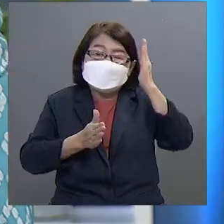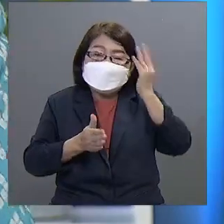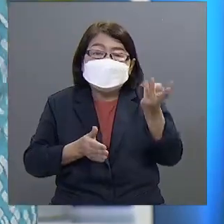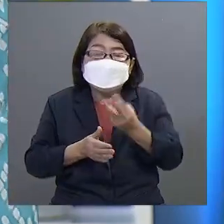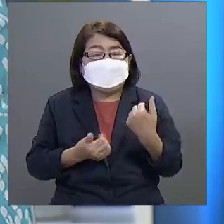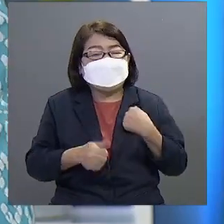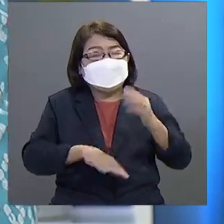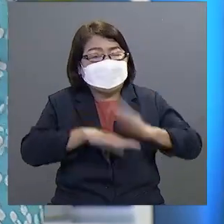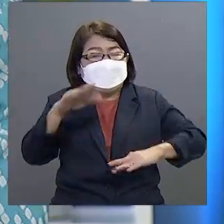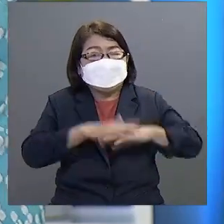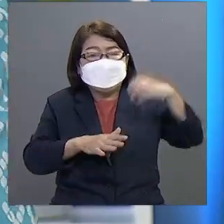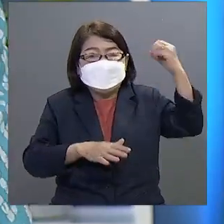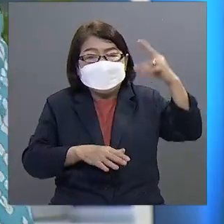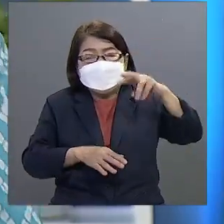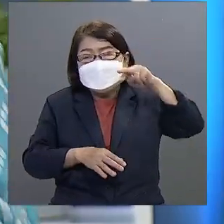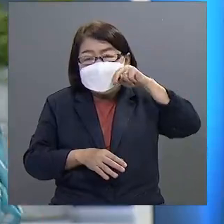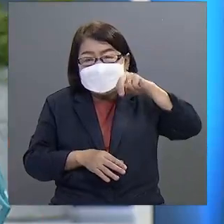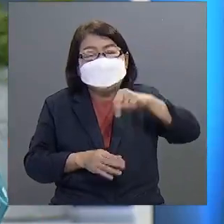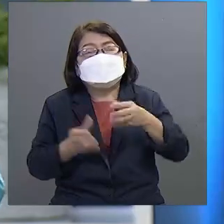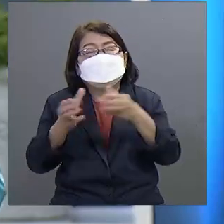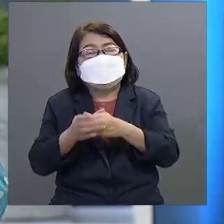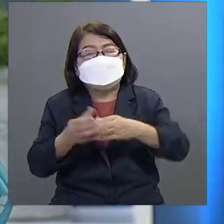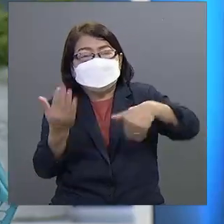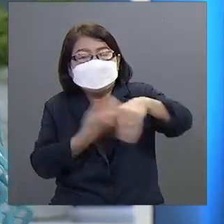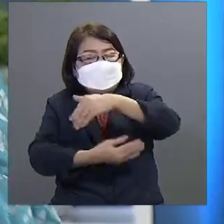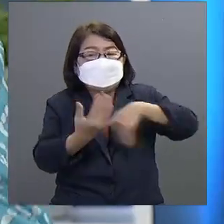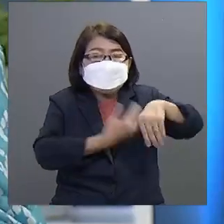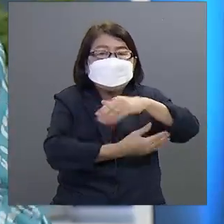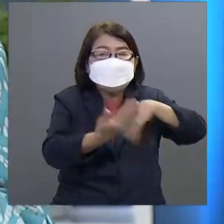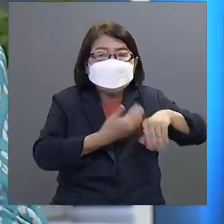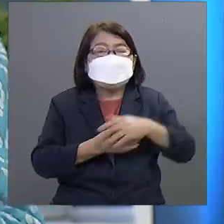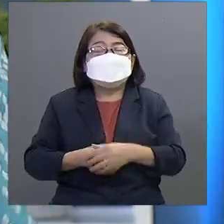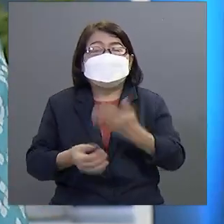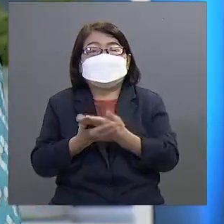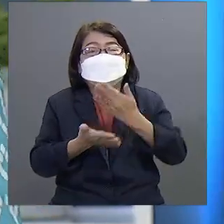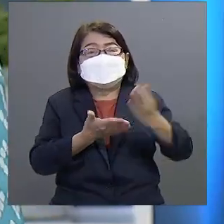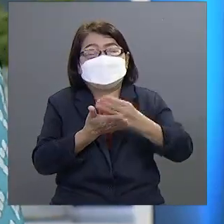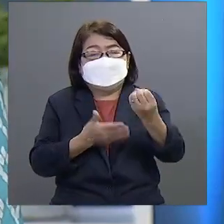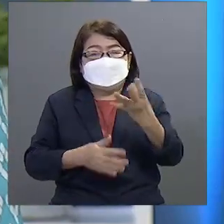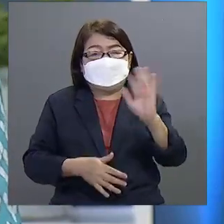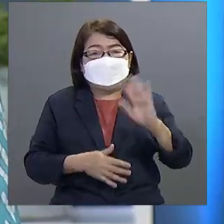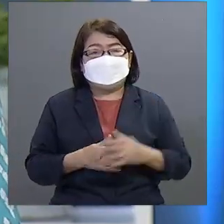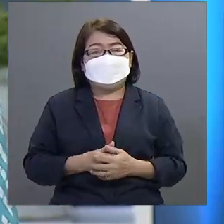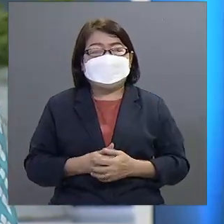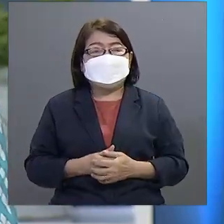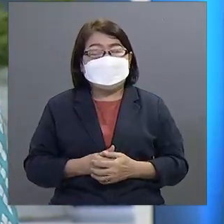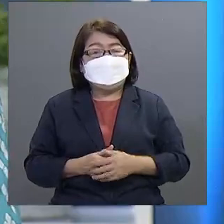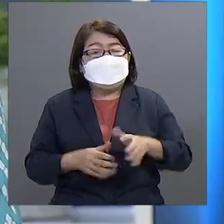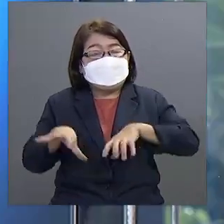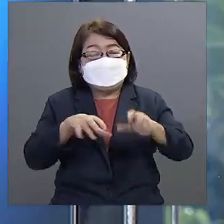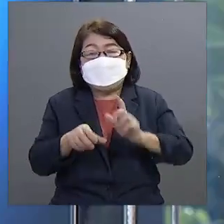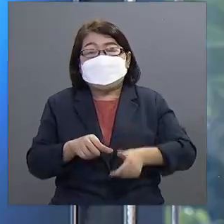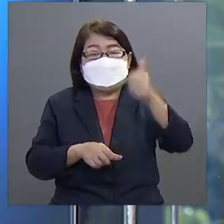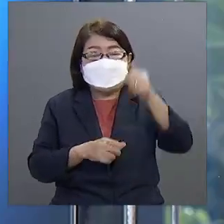ปาสักชุดไหมแชร์กันนะครับการแชร์กันเนี่ยสามารถลดต้นทุนแล้วก็ยังคงประสิทธิภาพเท่าเดิมครับคุณปุ้ยเป้คร ับ ก็ถือว่าการปรับตัว